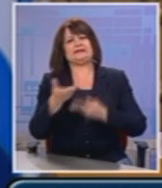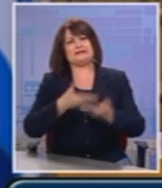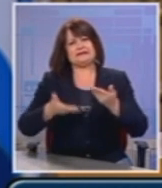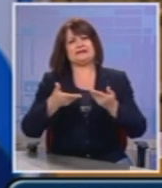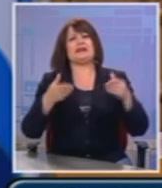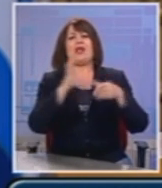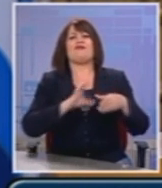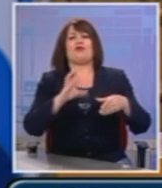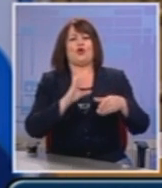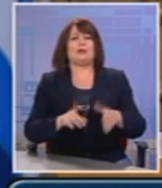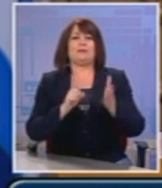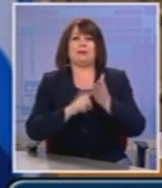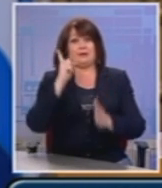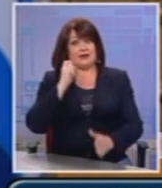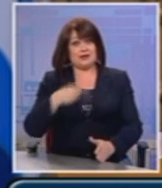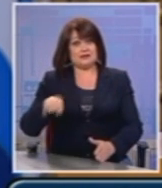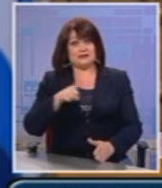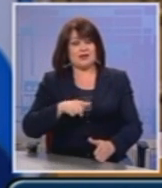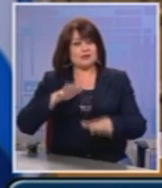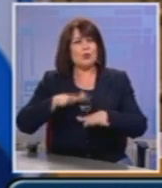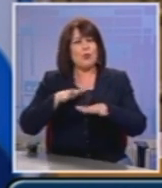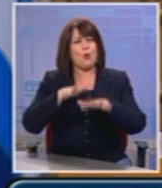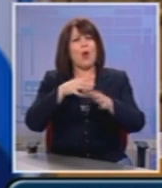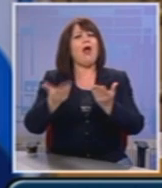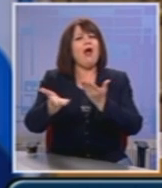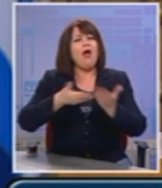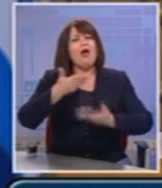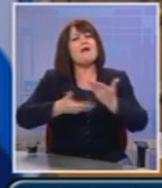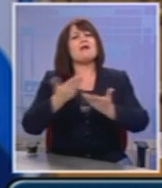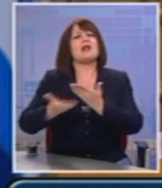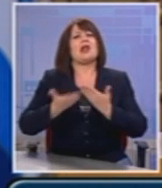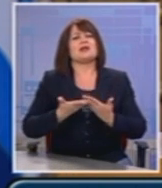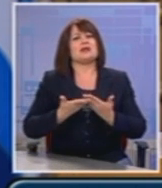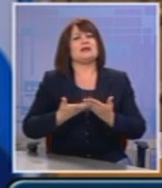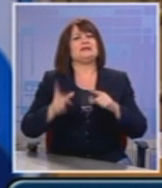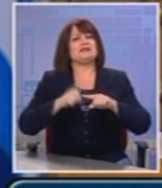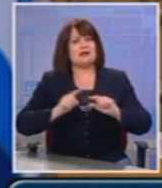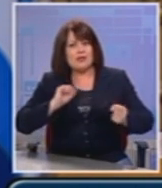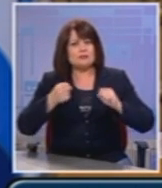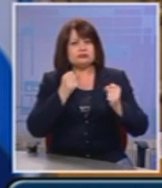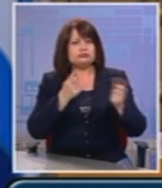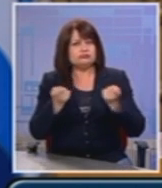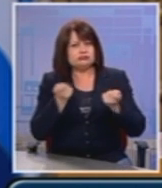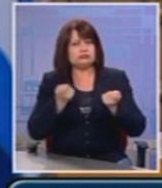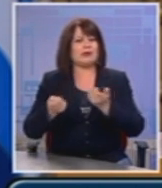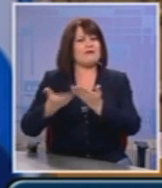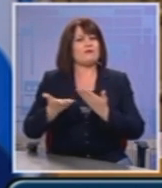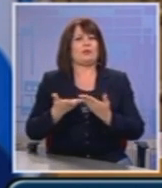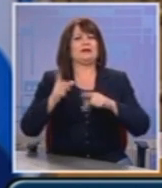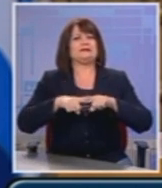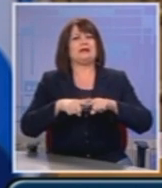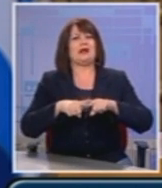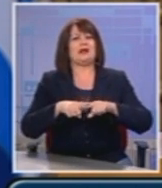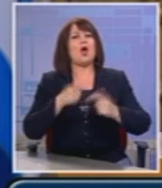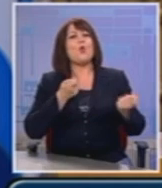επίσης ότι υπάρχει μεγάλη εκστρατεία αλληλεγγυο την ελλάδα που